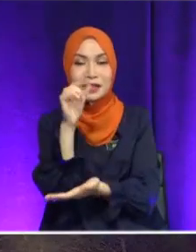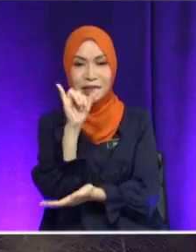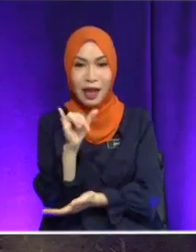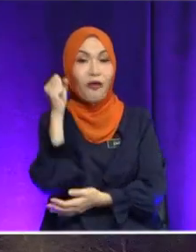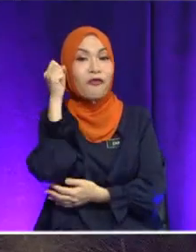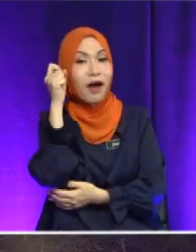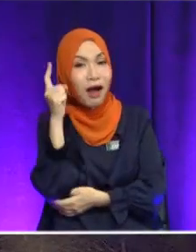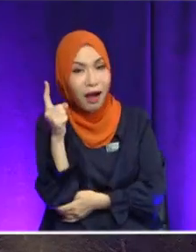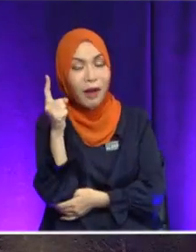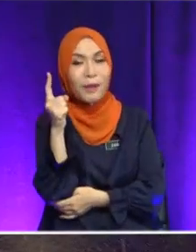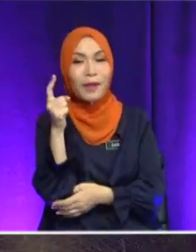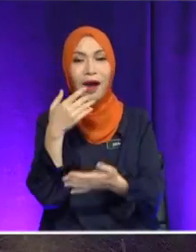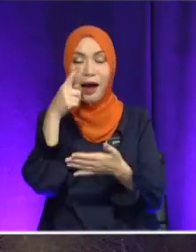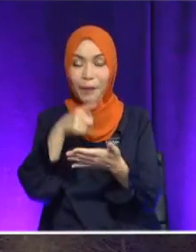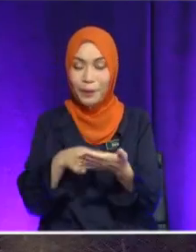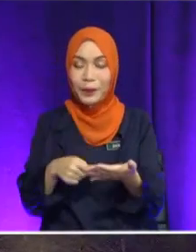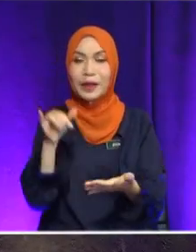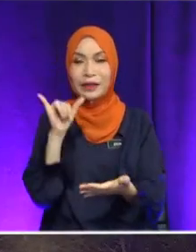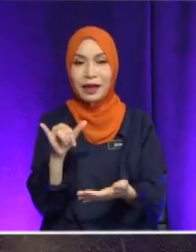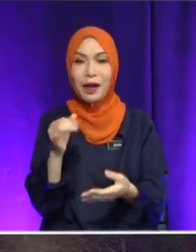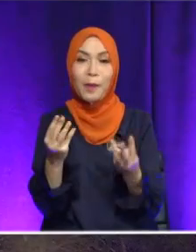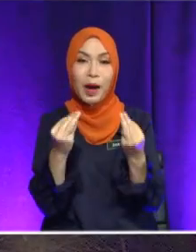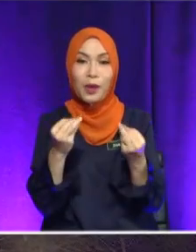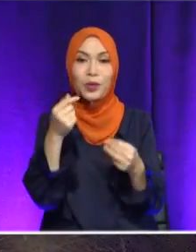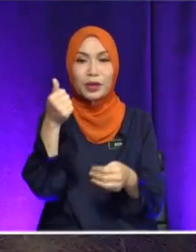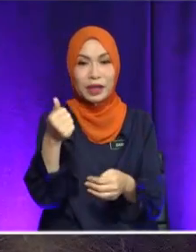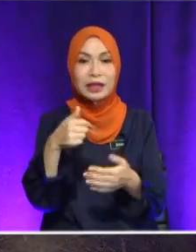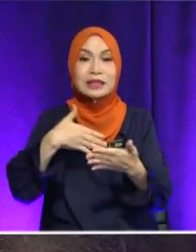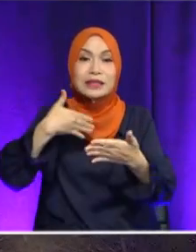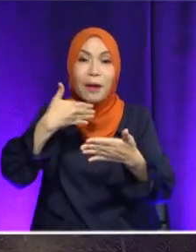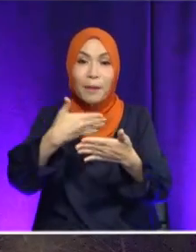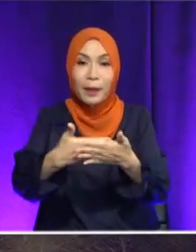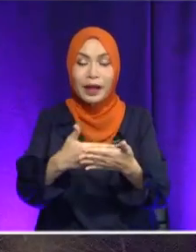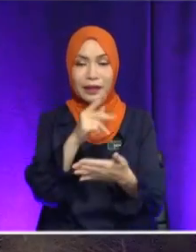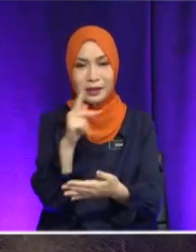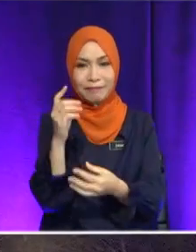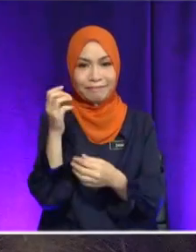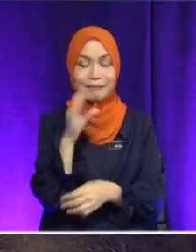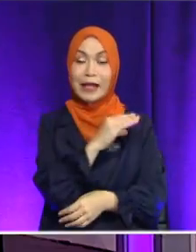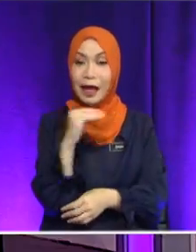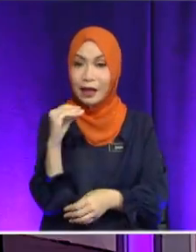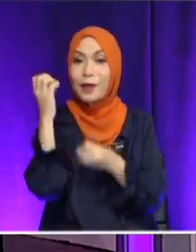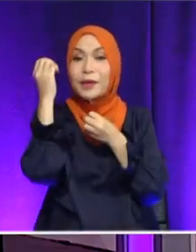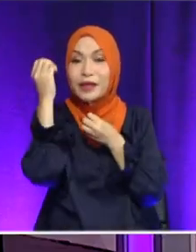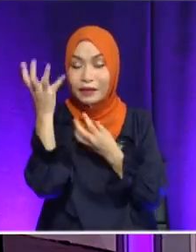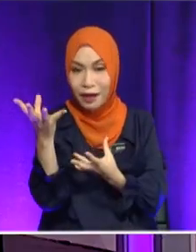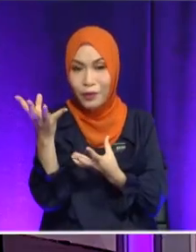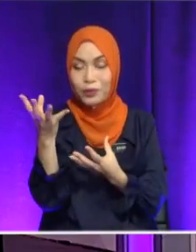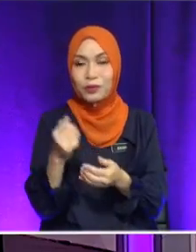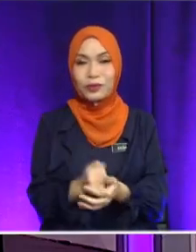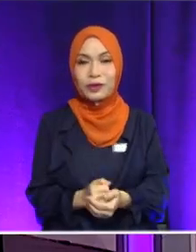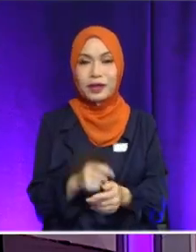itu maksudnya alam bawah sadar Oke kalau kita pergi ke aligator